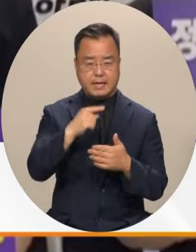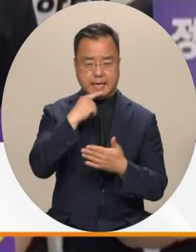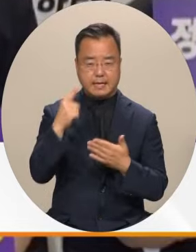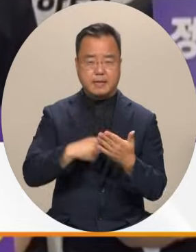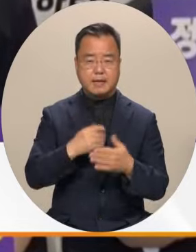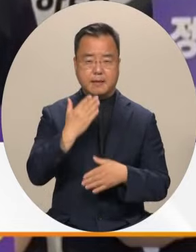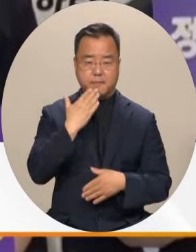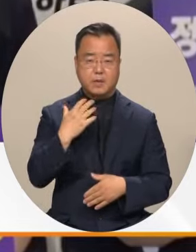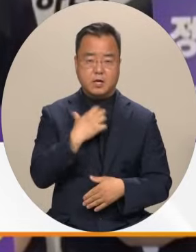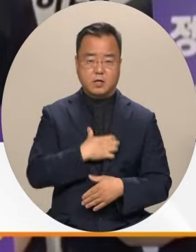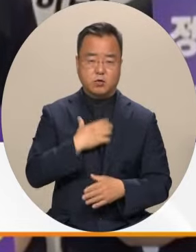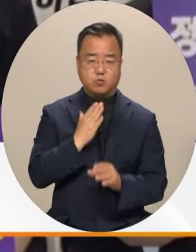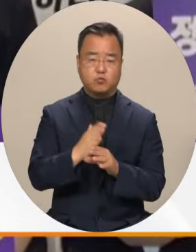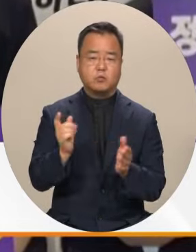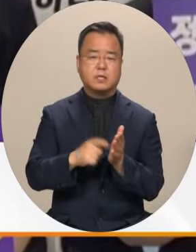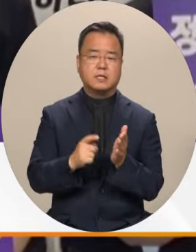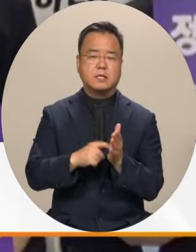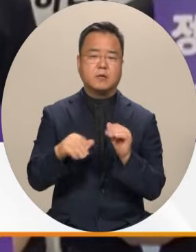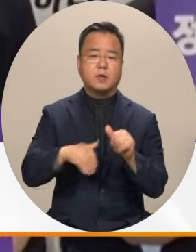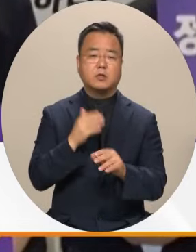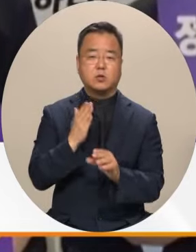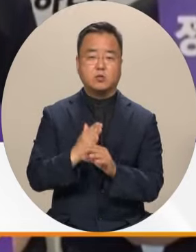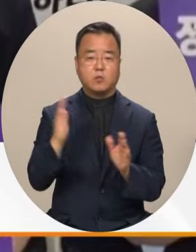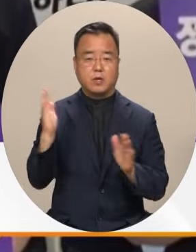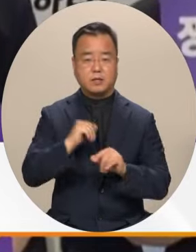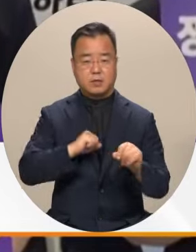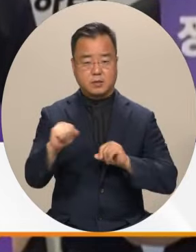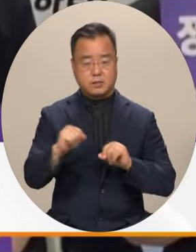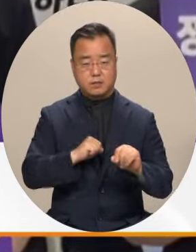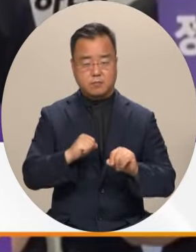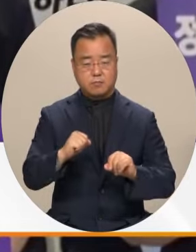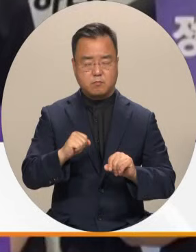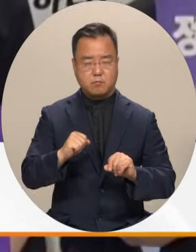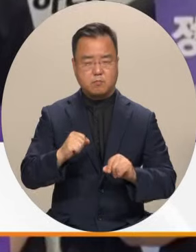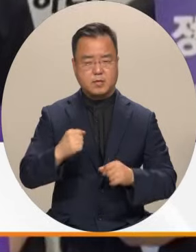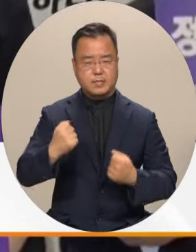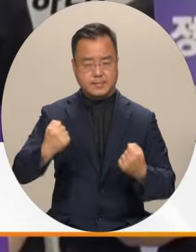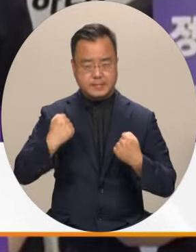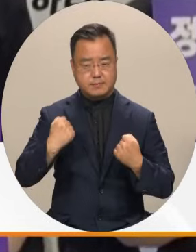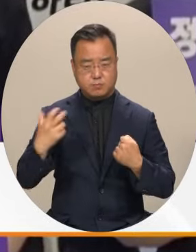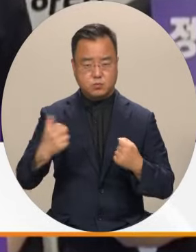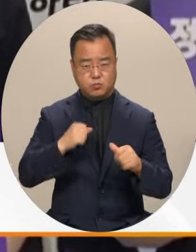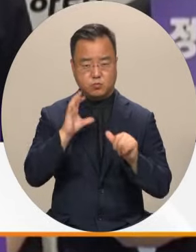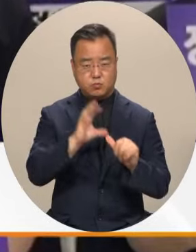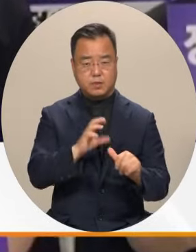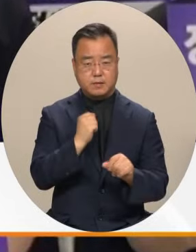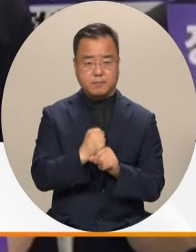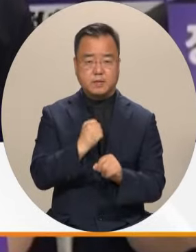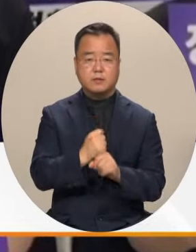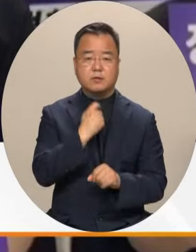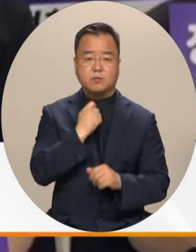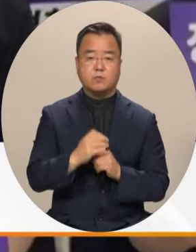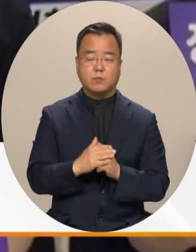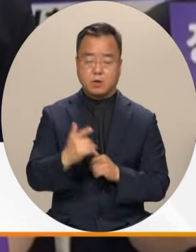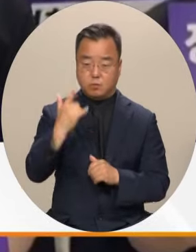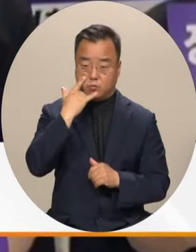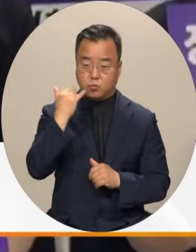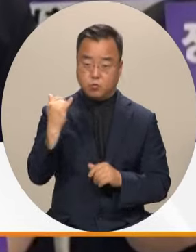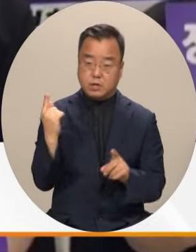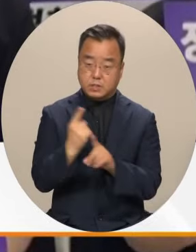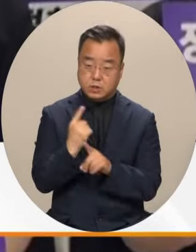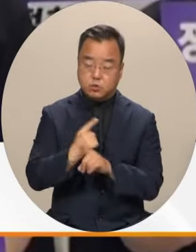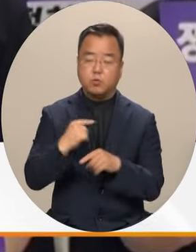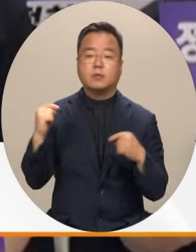우려가 있는 긴급한 경우 학생의 행위를 물리력을 이용하여 제지할 수 있게 하겠습니다 보호자는 치료